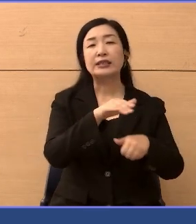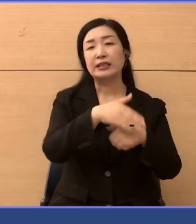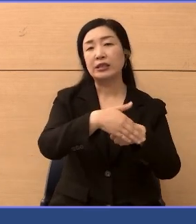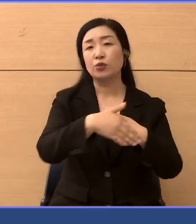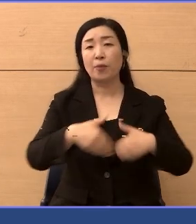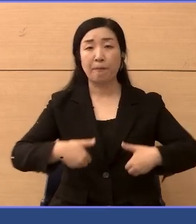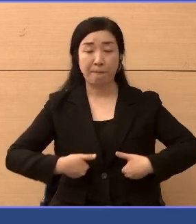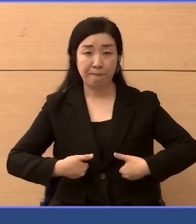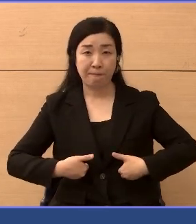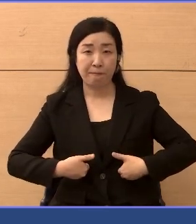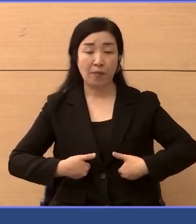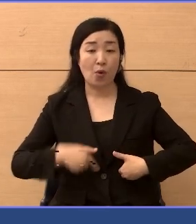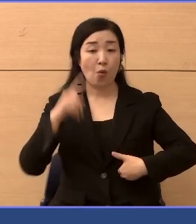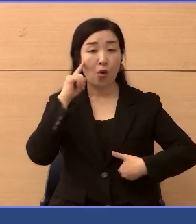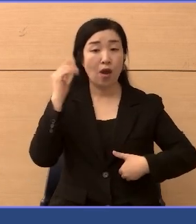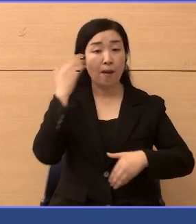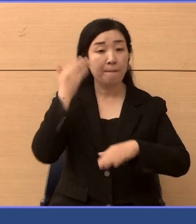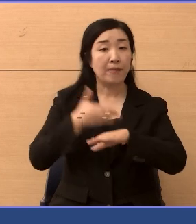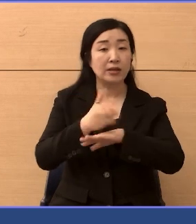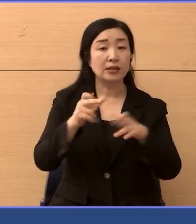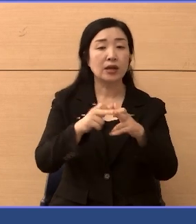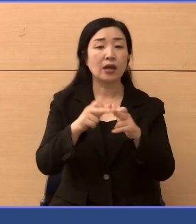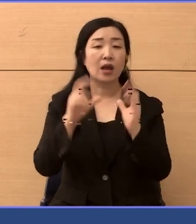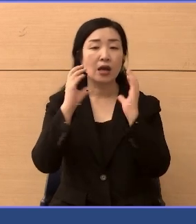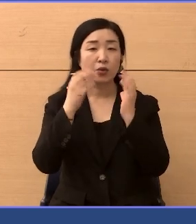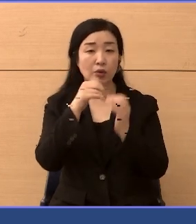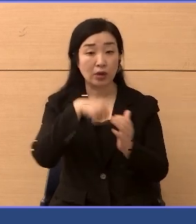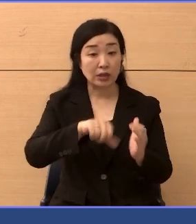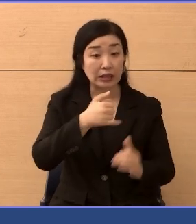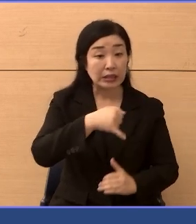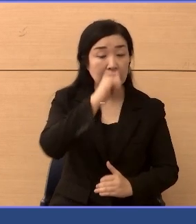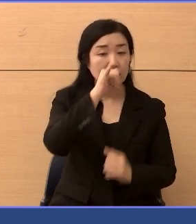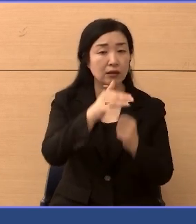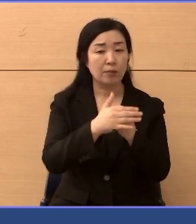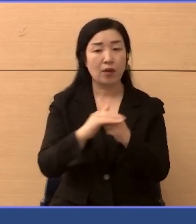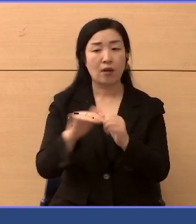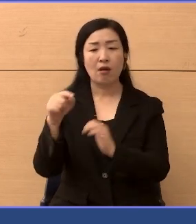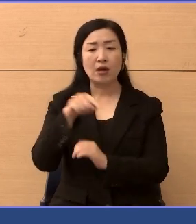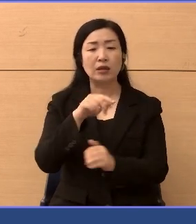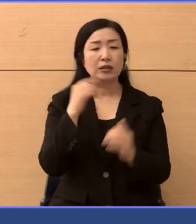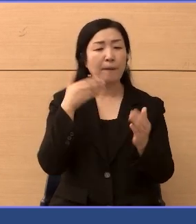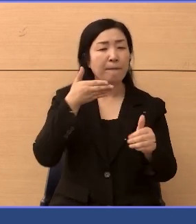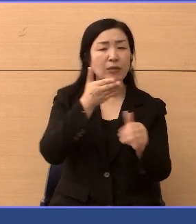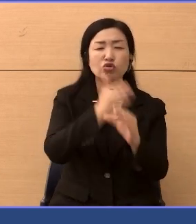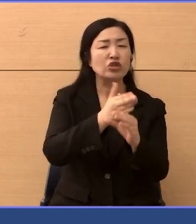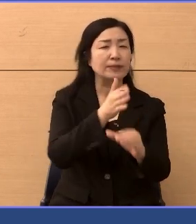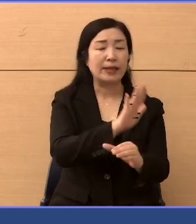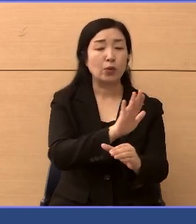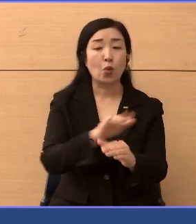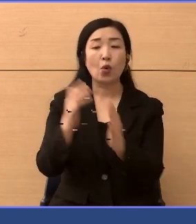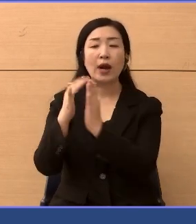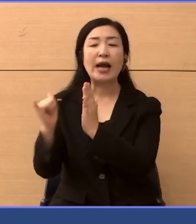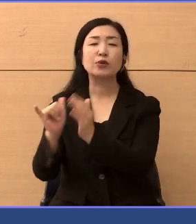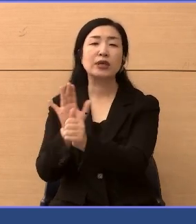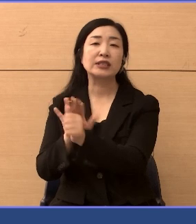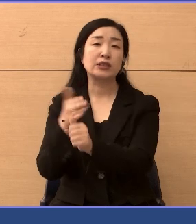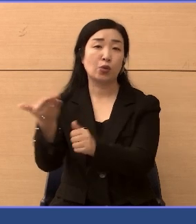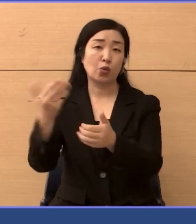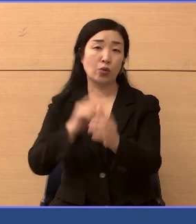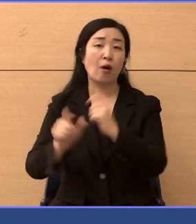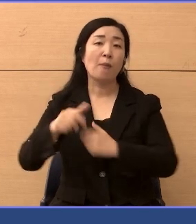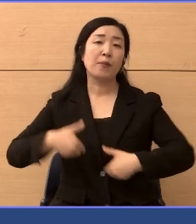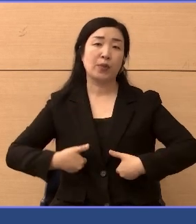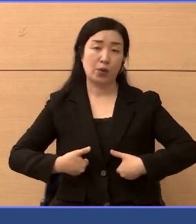그래서 they also 발달 need 장애를 support 가진 in their 자녀들에 own 대한 right. 지원뿐만 아니라 이 가족에 대한 지원도 정말 중요합니다. Professionals tend